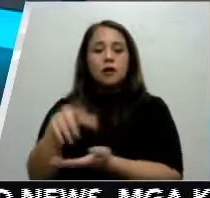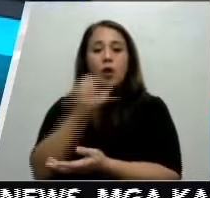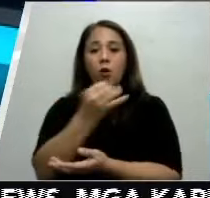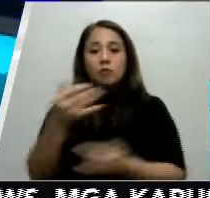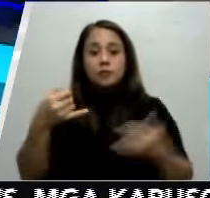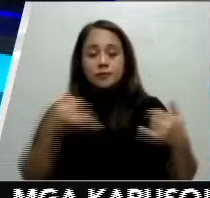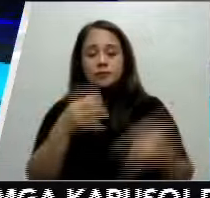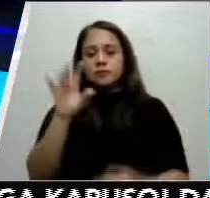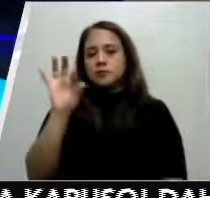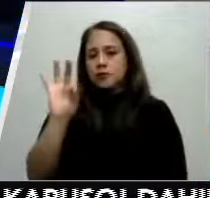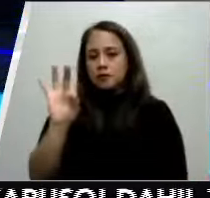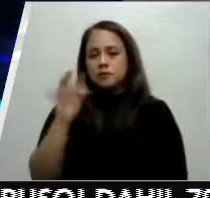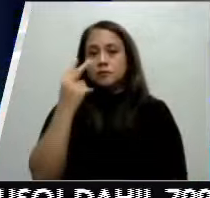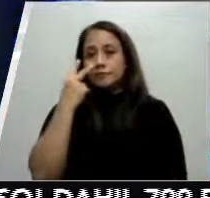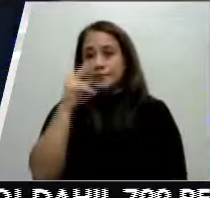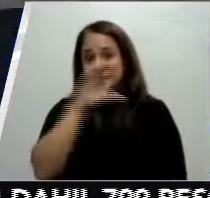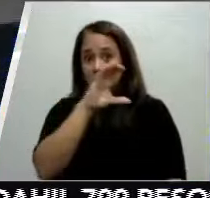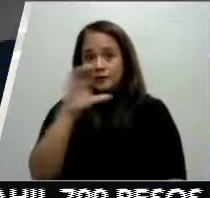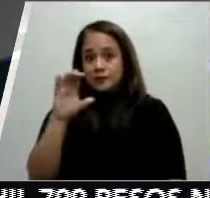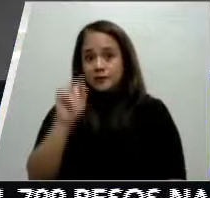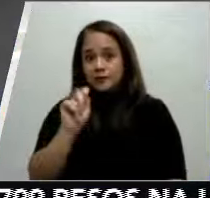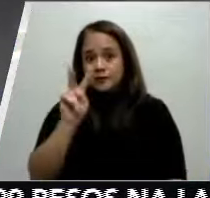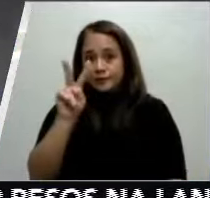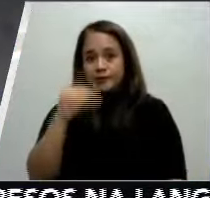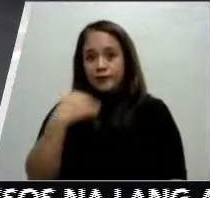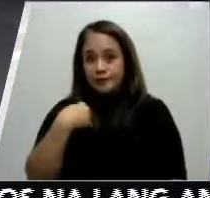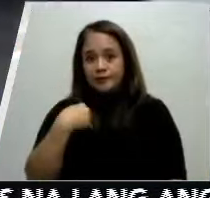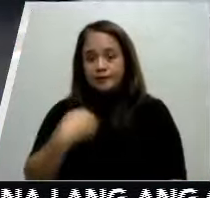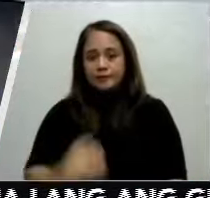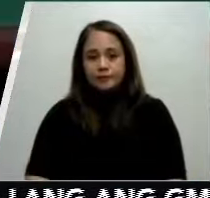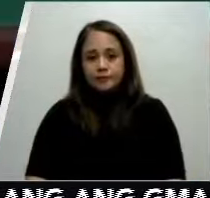nahulikam na pagsabog sa pagtuto ni Nico Wahe.